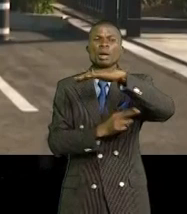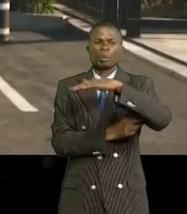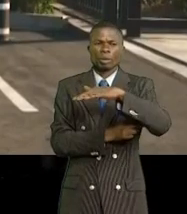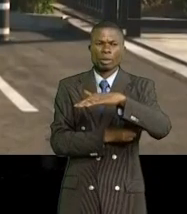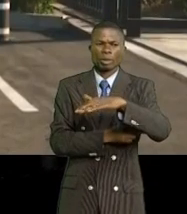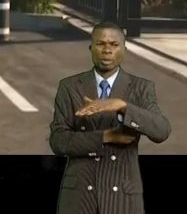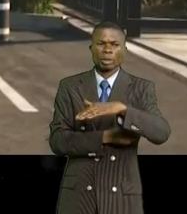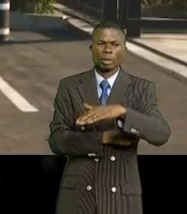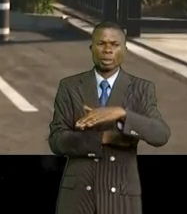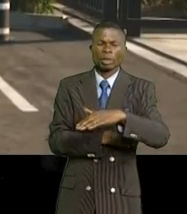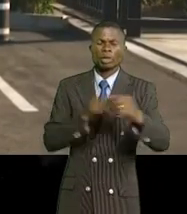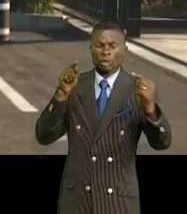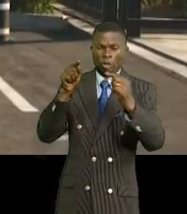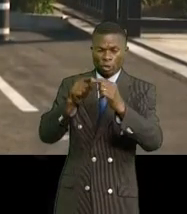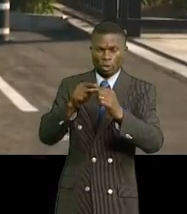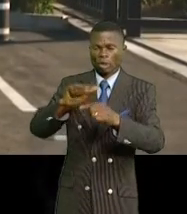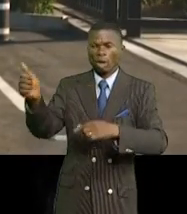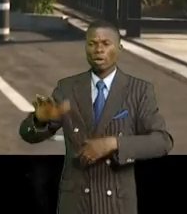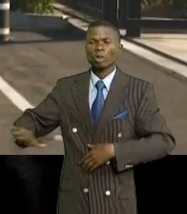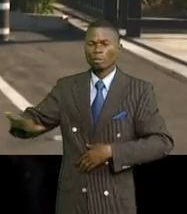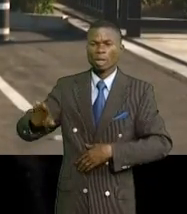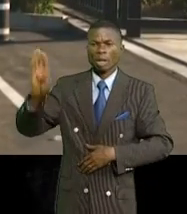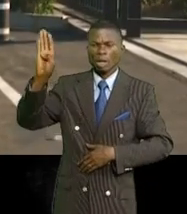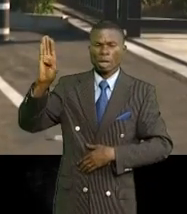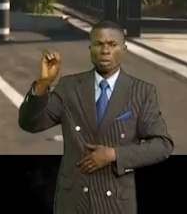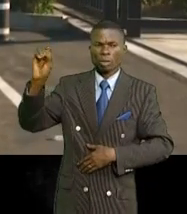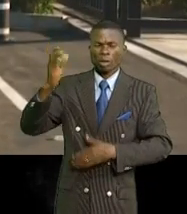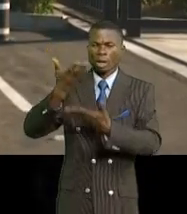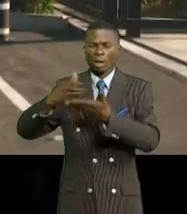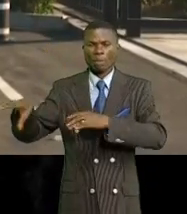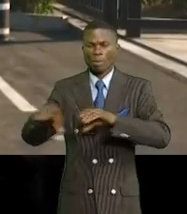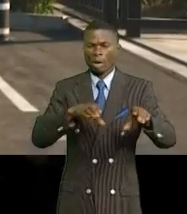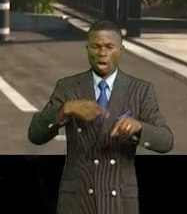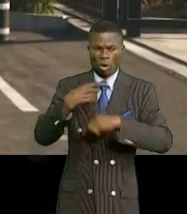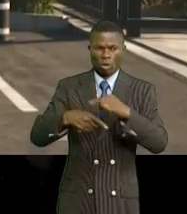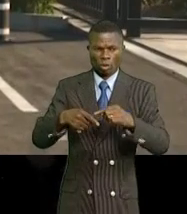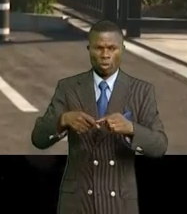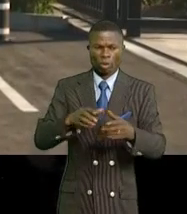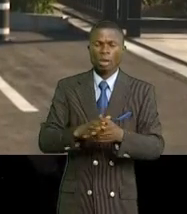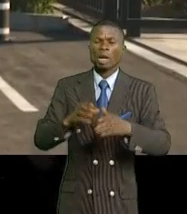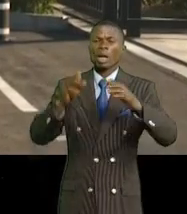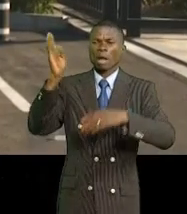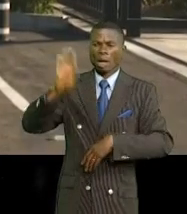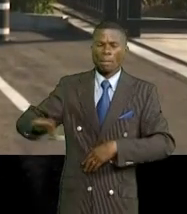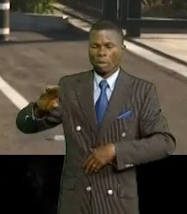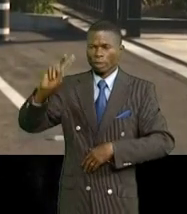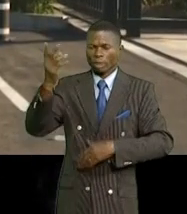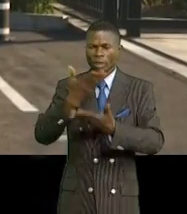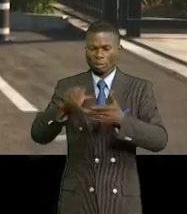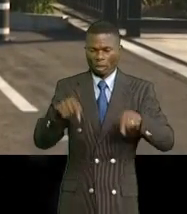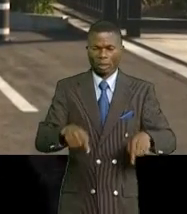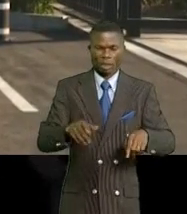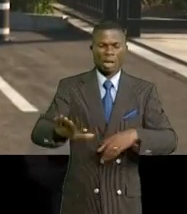l'État, jusqu'au Botswana. Et ça, la première partie de la cérémonie s'est déroulée là au Botswana. Et la deuxième partie, c'était